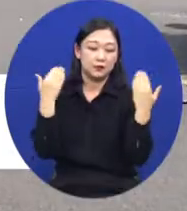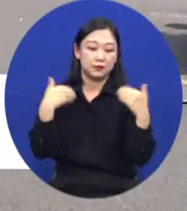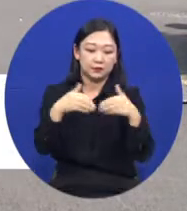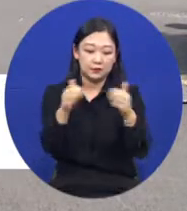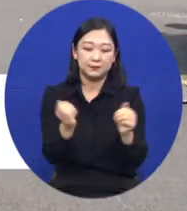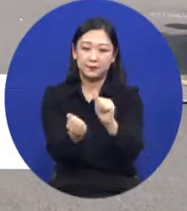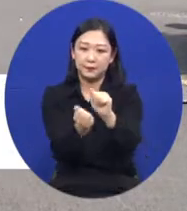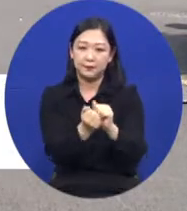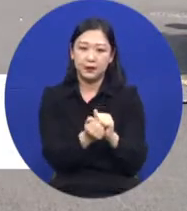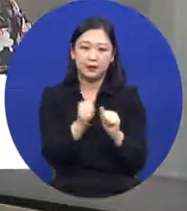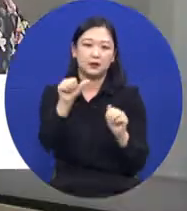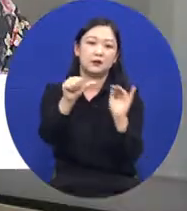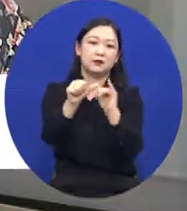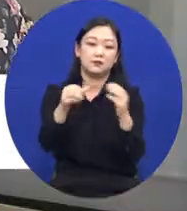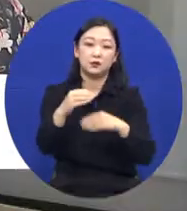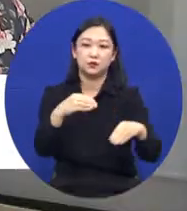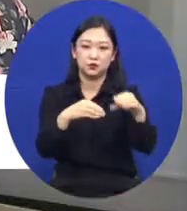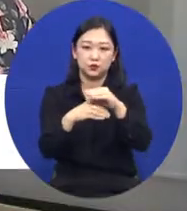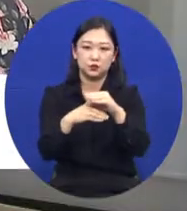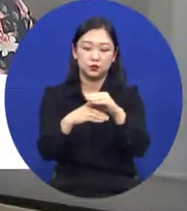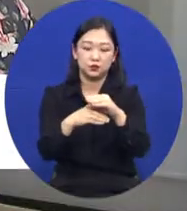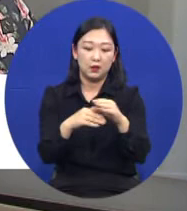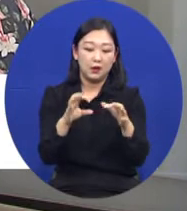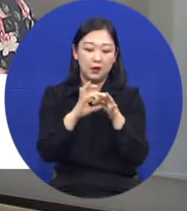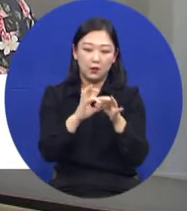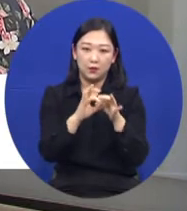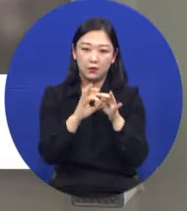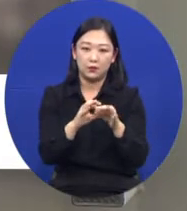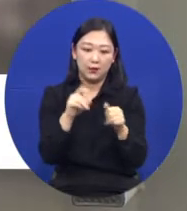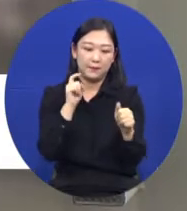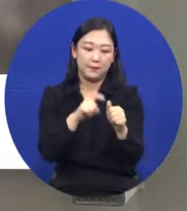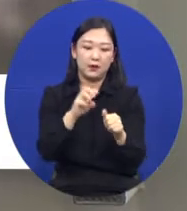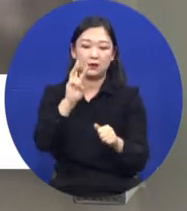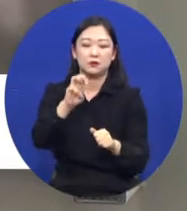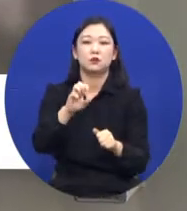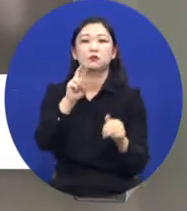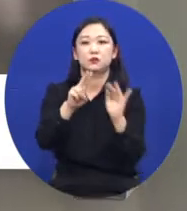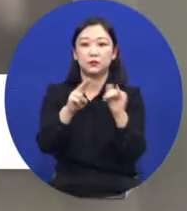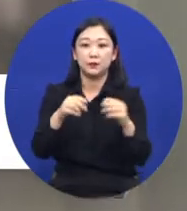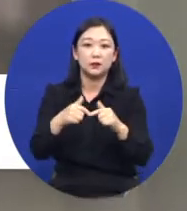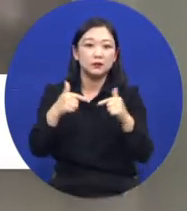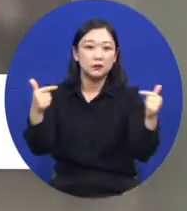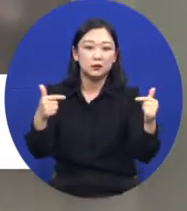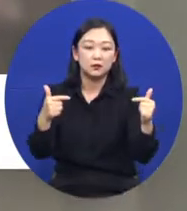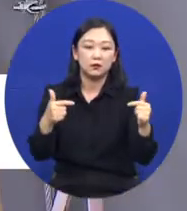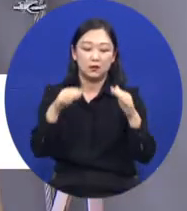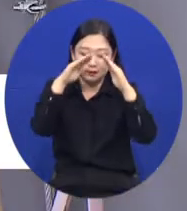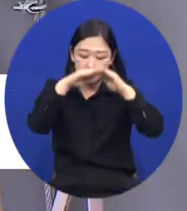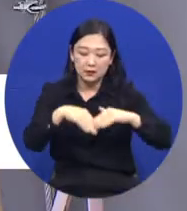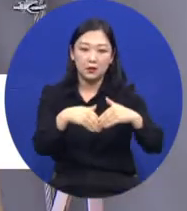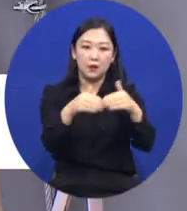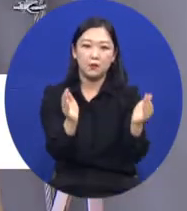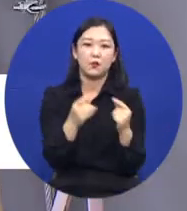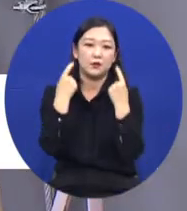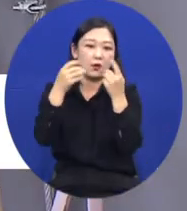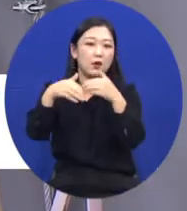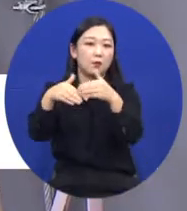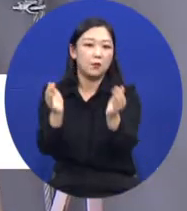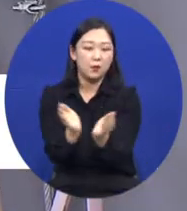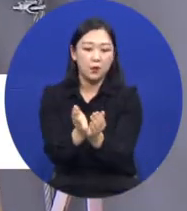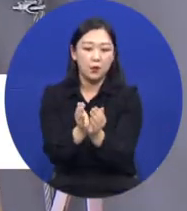관련 확진 자가 5명 추가되 연관 확진 자는 32 명으로 늘었고 제 4부 임과 여행모임